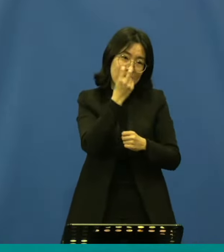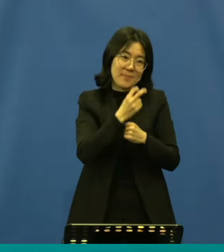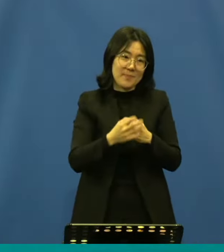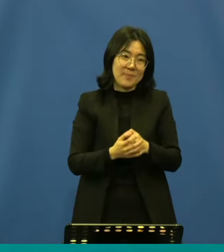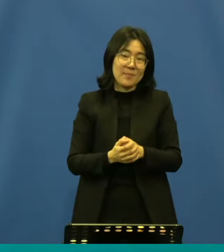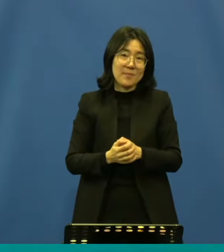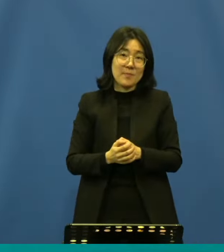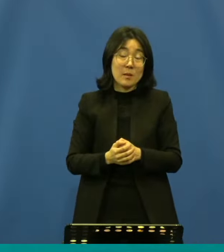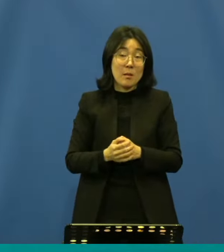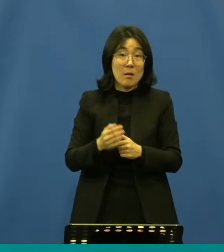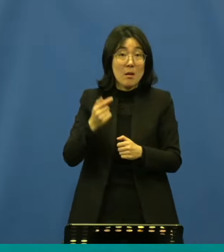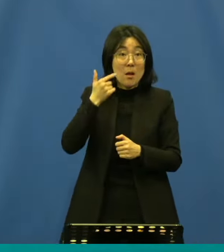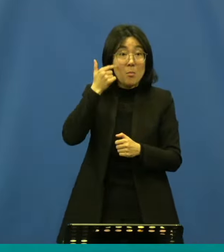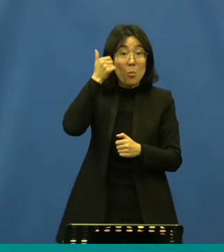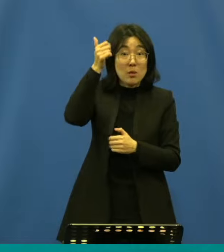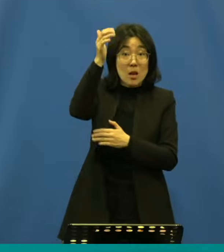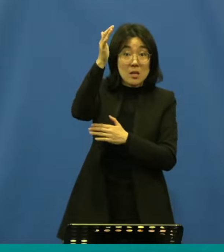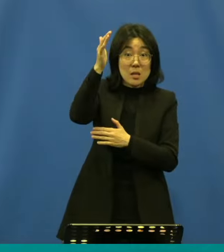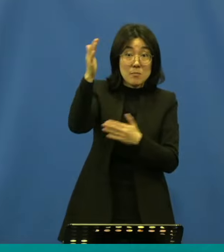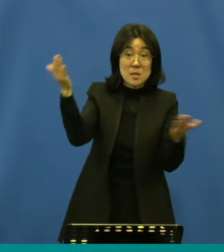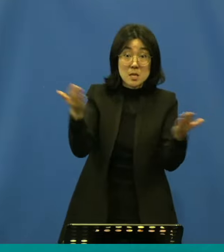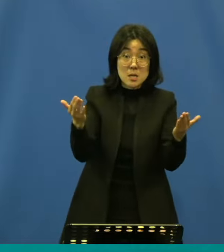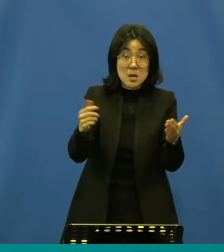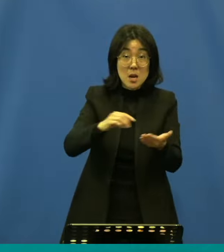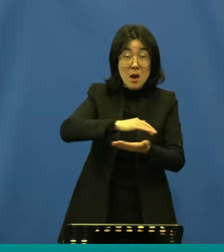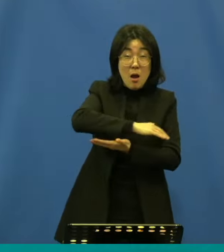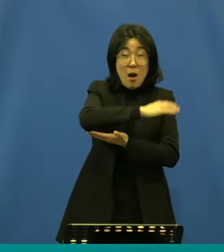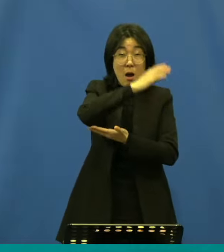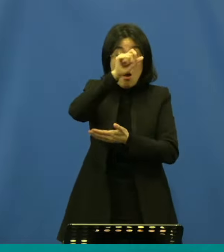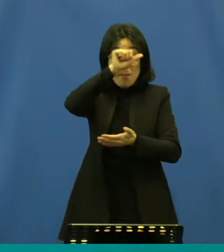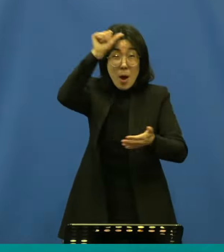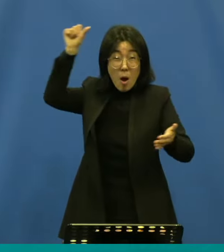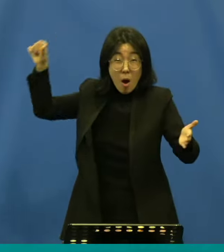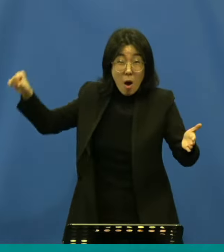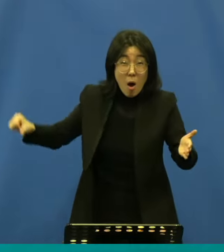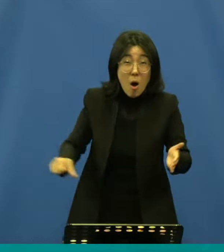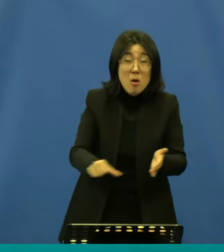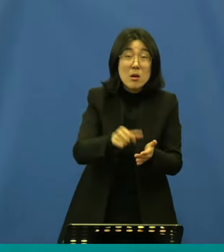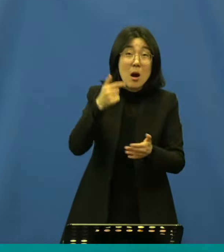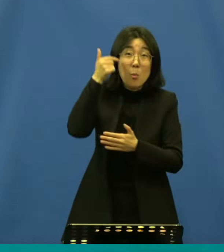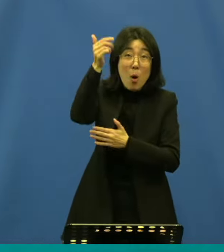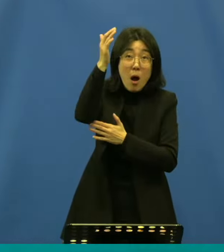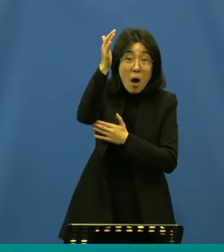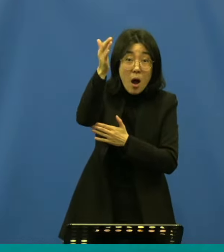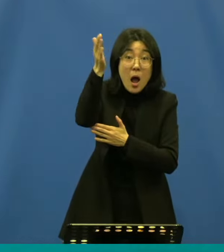일평생 목회를 했는데 속에는 이게 아닌데.